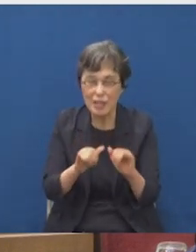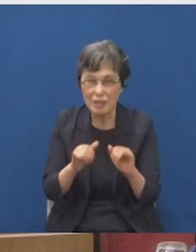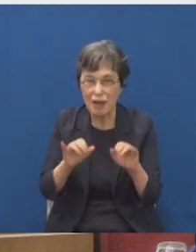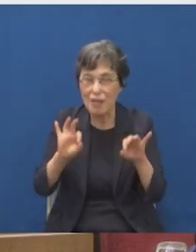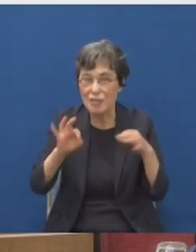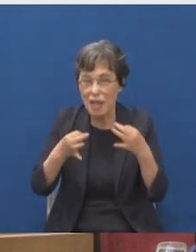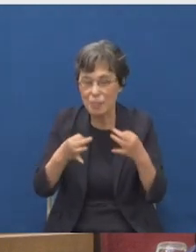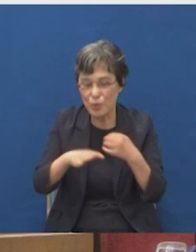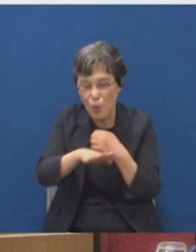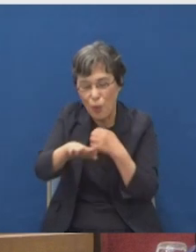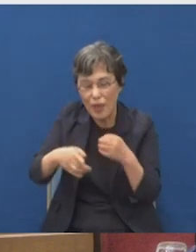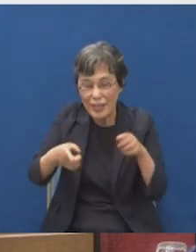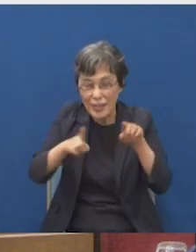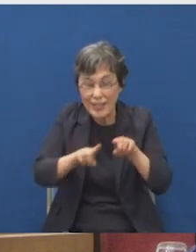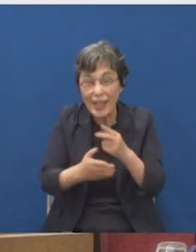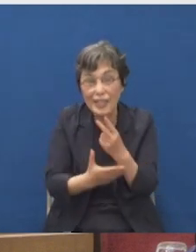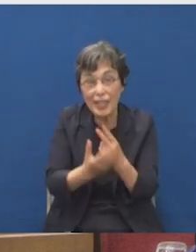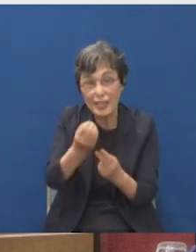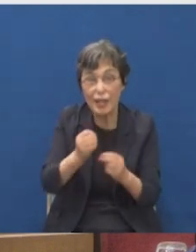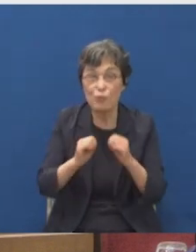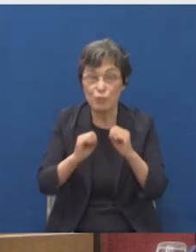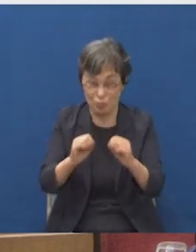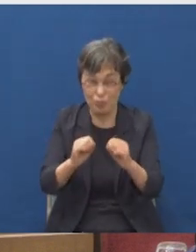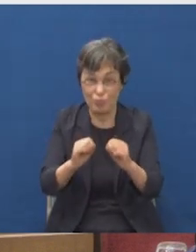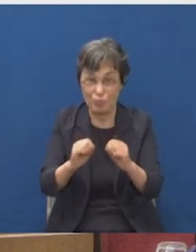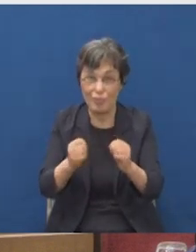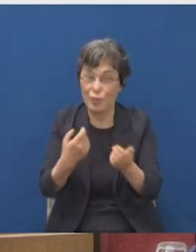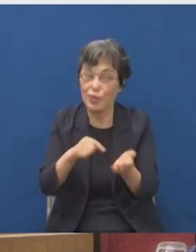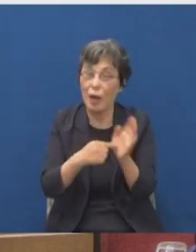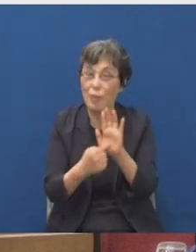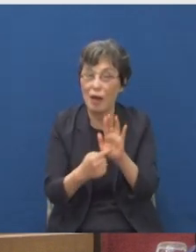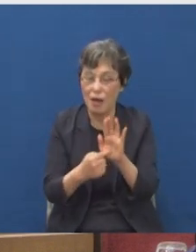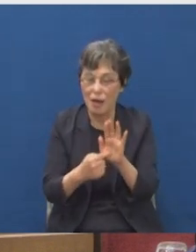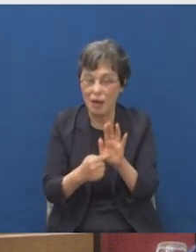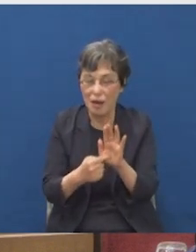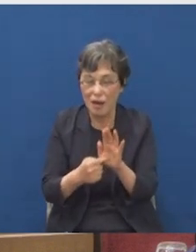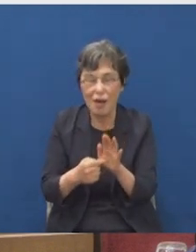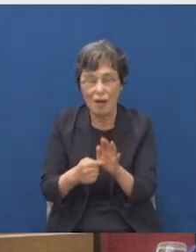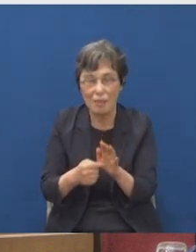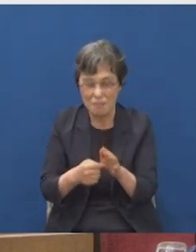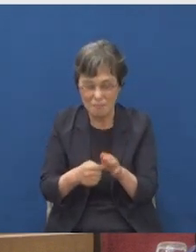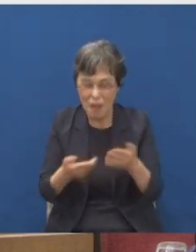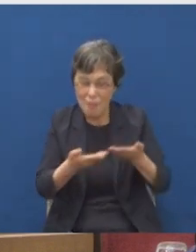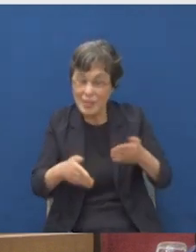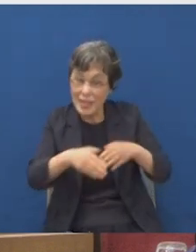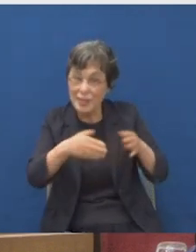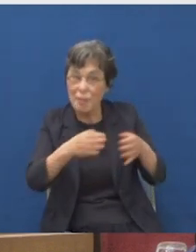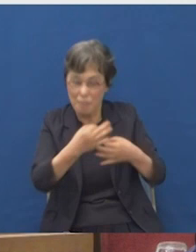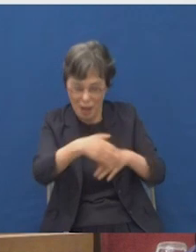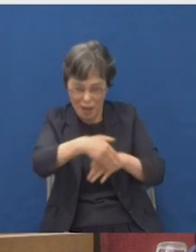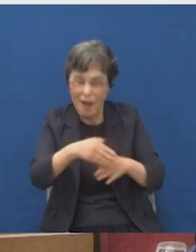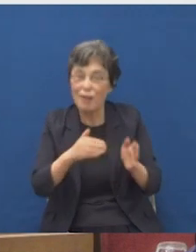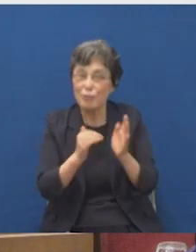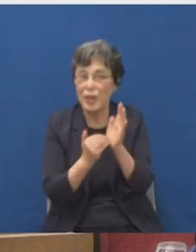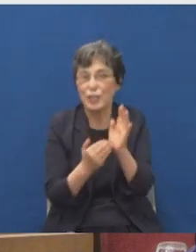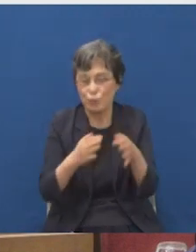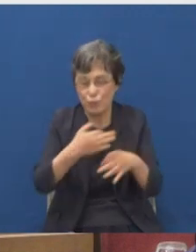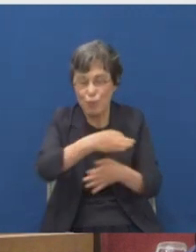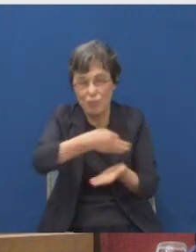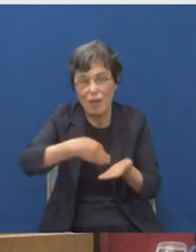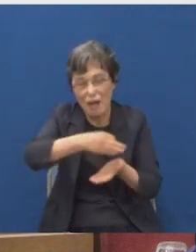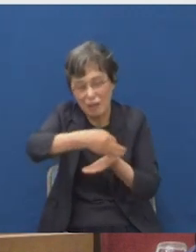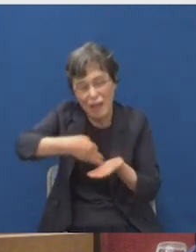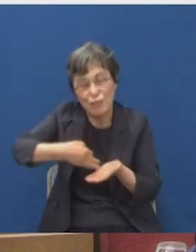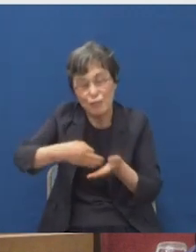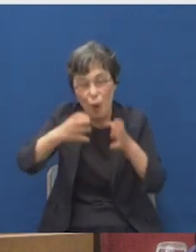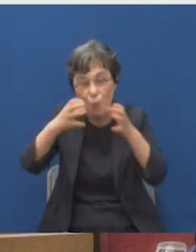性保全の一体的な推進に向けた予算を計上しており、資源物の転倒回収を促進するため、小売業者に対して、回収ボ